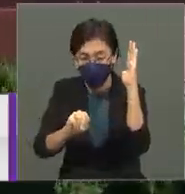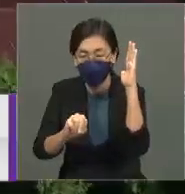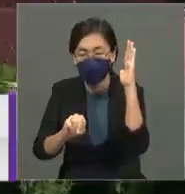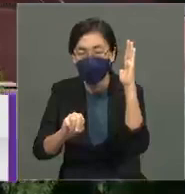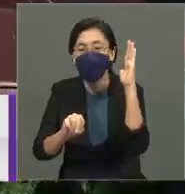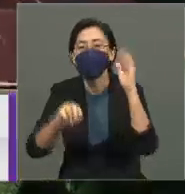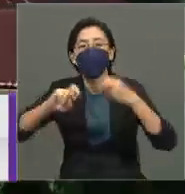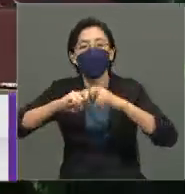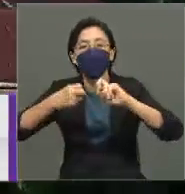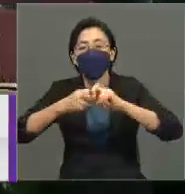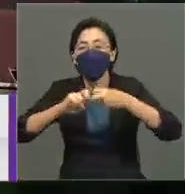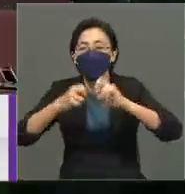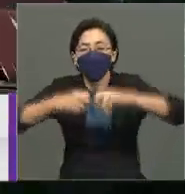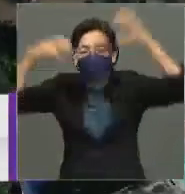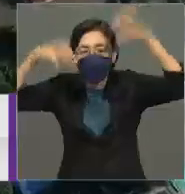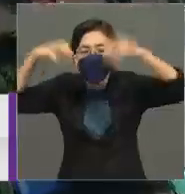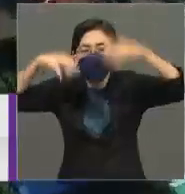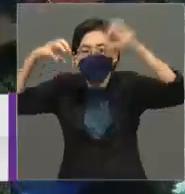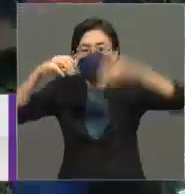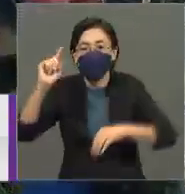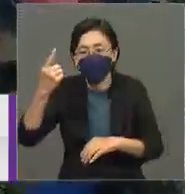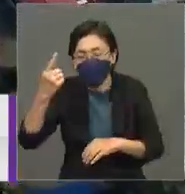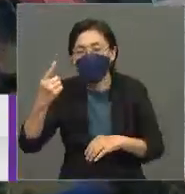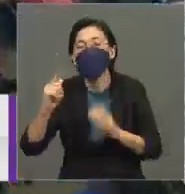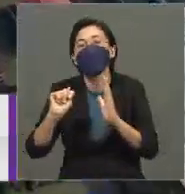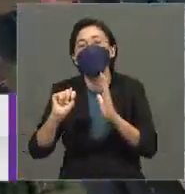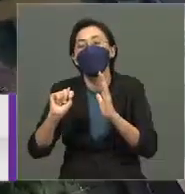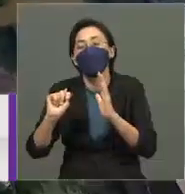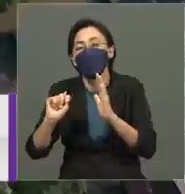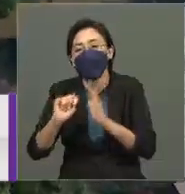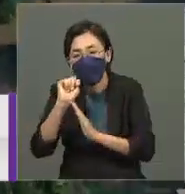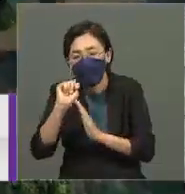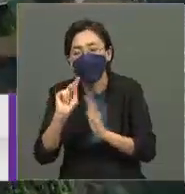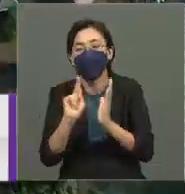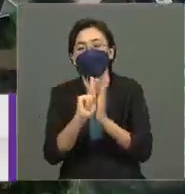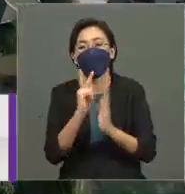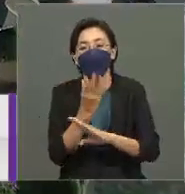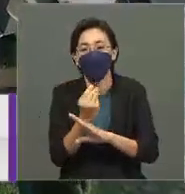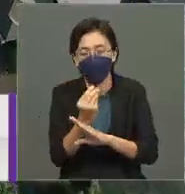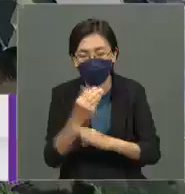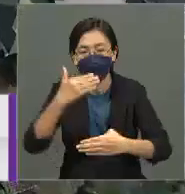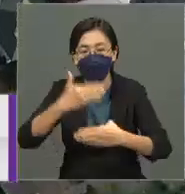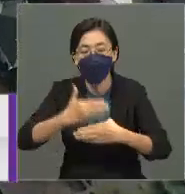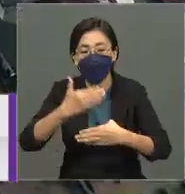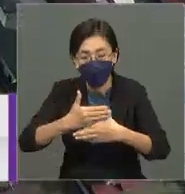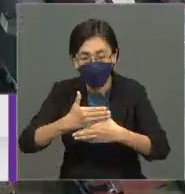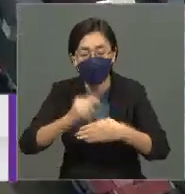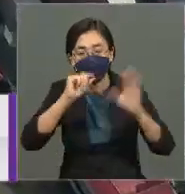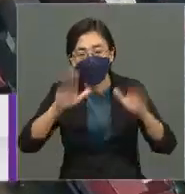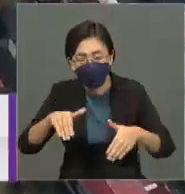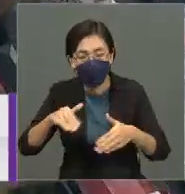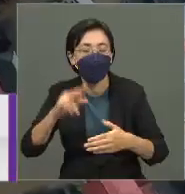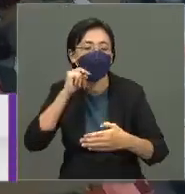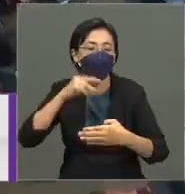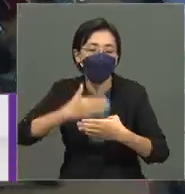ผลกระทบที่เกิดขึ้นจากฝนตกหนักในพื้นที่จังหวัดตากและกำแพงเพชรนะครับทำให้เขื่อนเจ้าพระยาเพิ่มการระบายน้ำมา